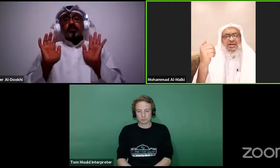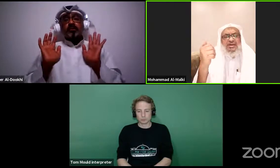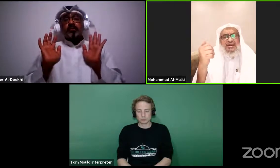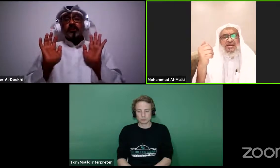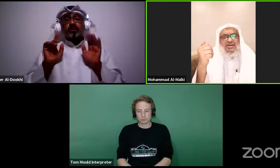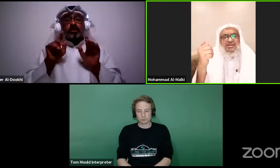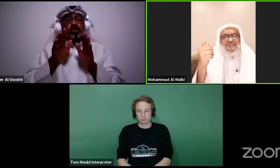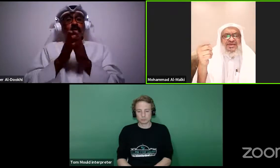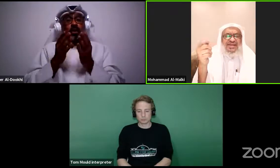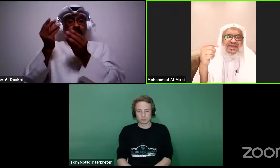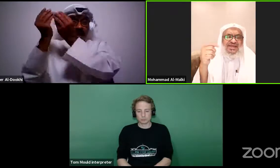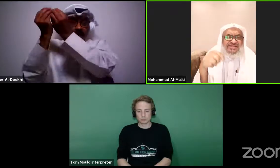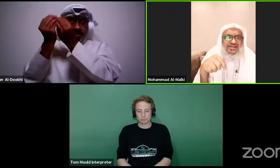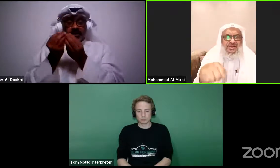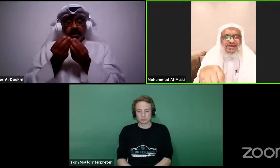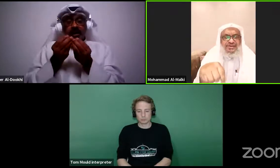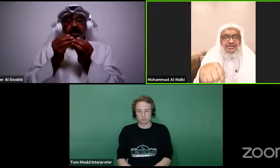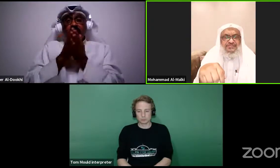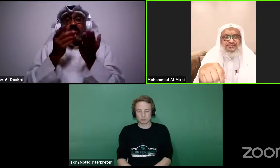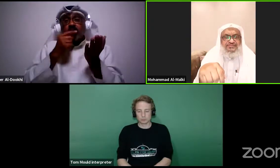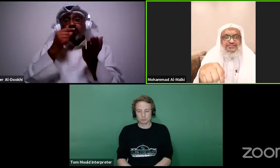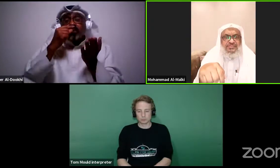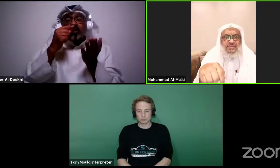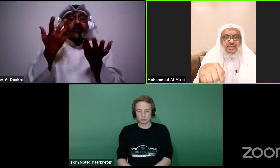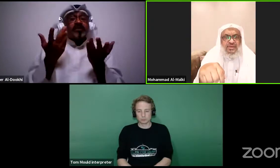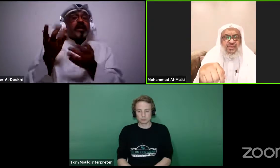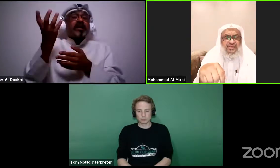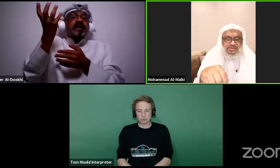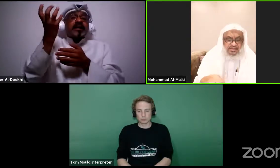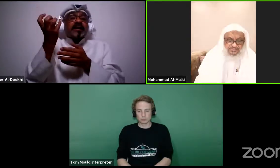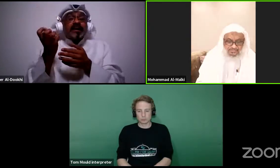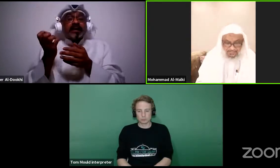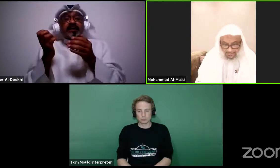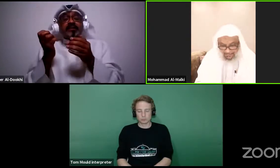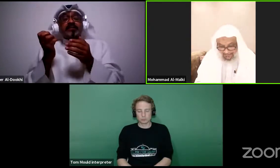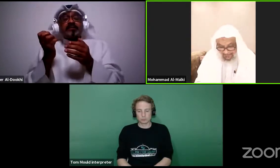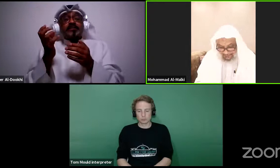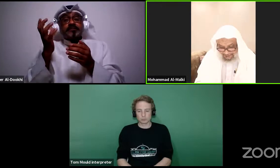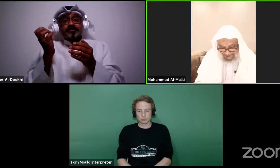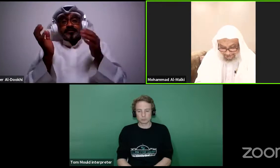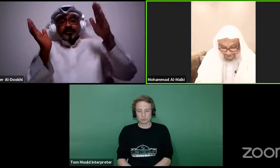القرآن في ليلة القدر. نعم.